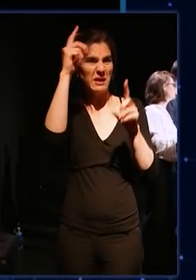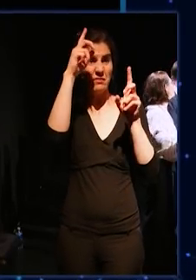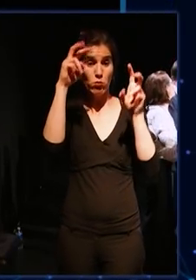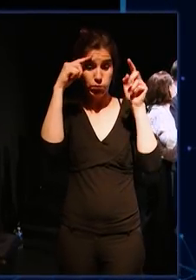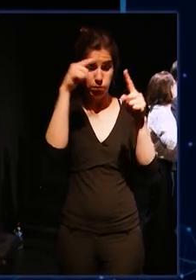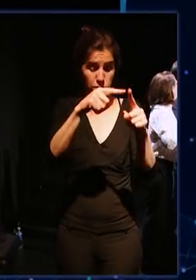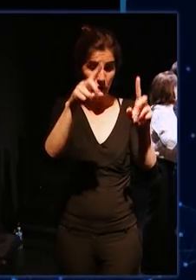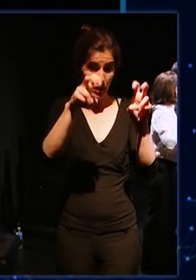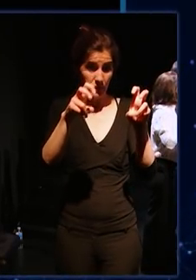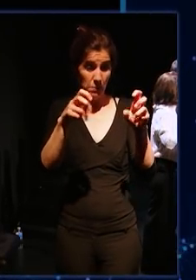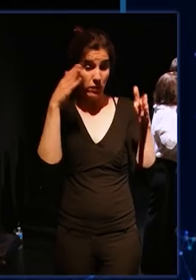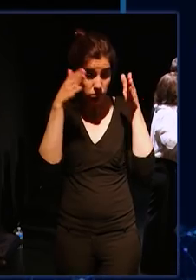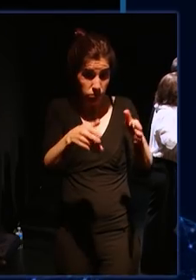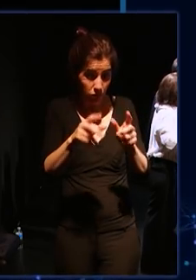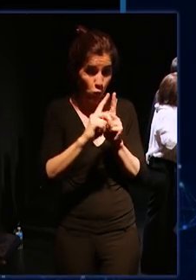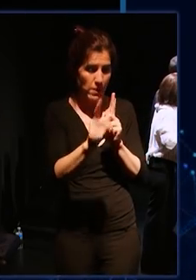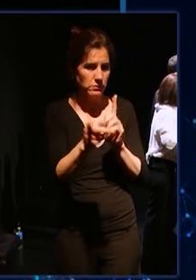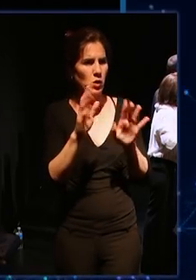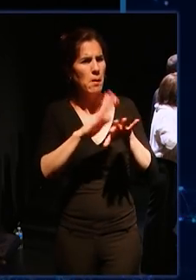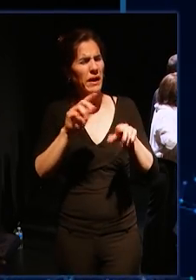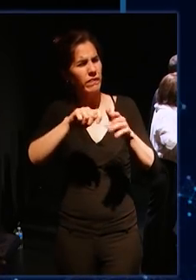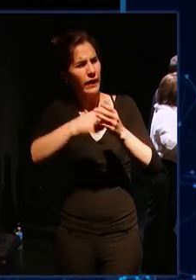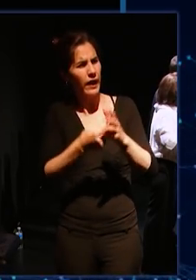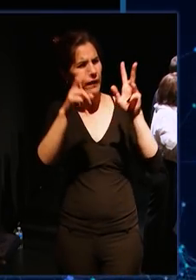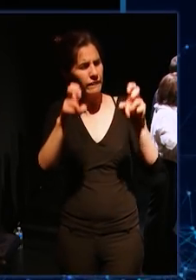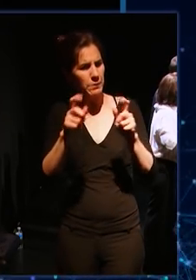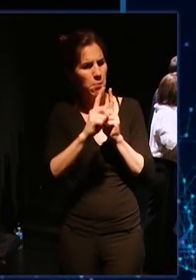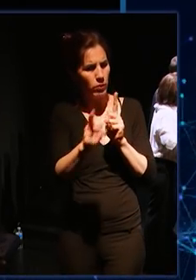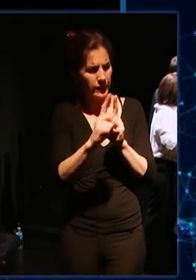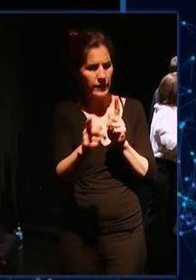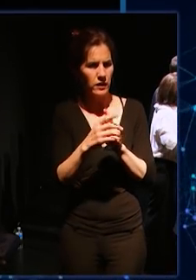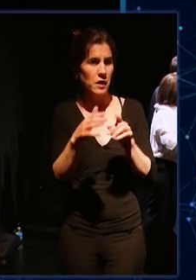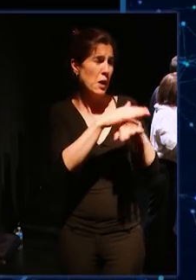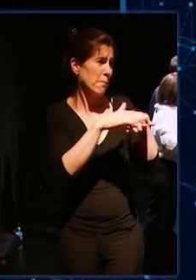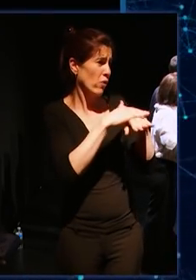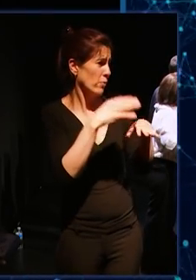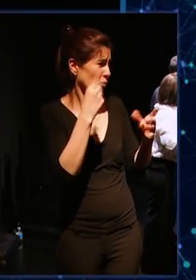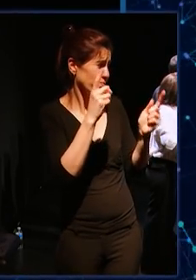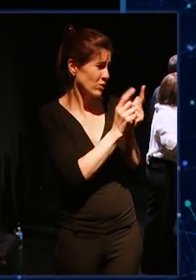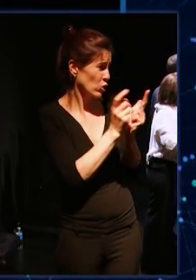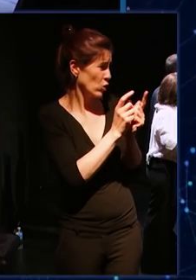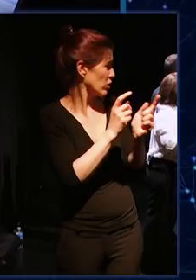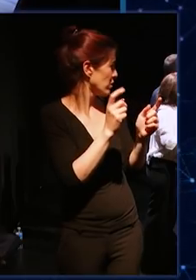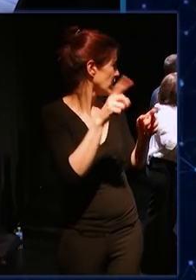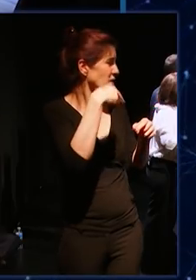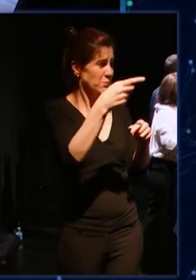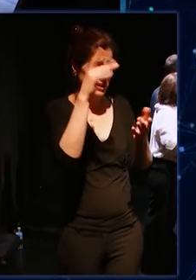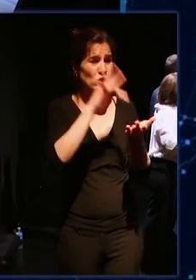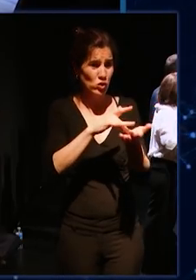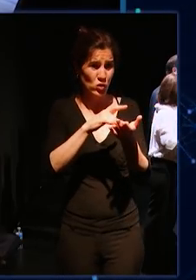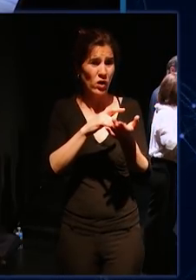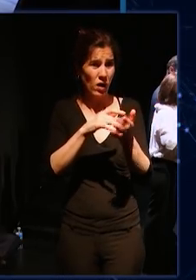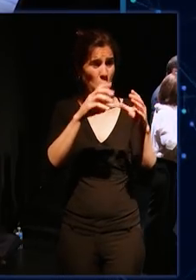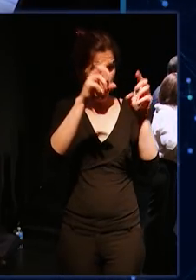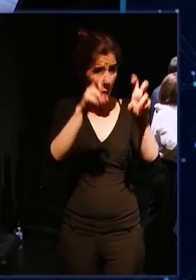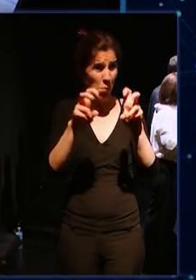això sí, que dèiem de fer apunts. Sí, però per tancar el tema de la mobilitat. Bé, és a dir, nosaltres també estem... Anna, perdona, per aclarir, hi ha un bloc de desenvolupament econòmic local,